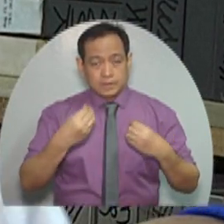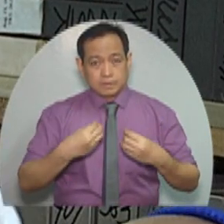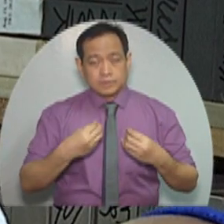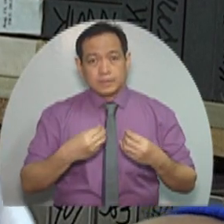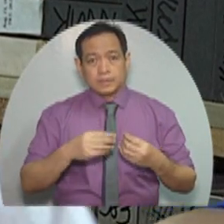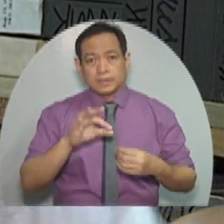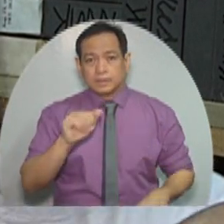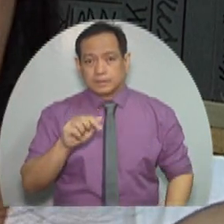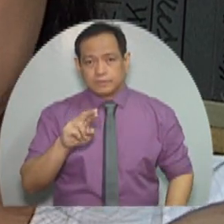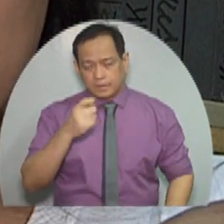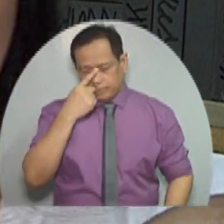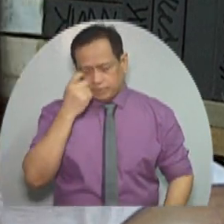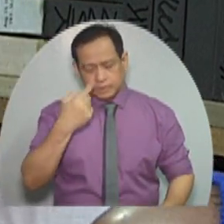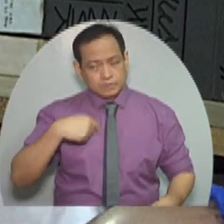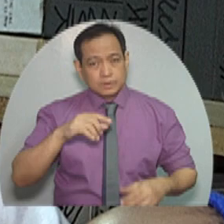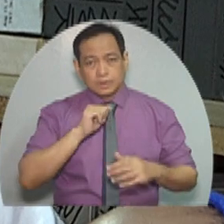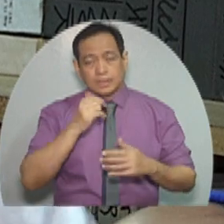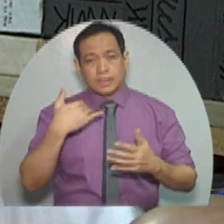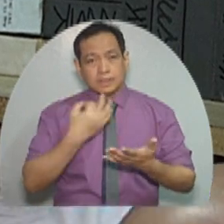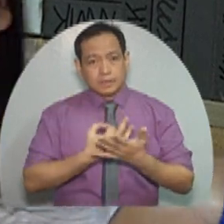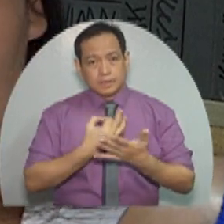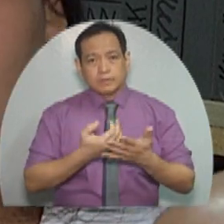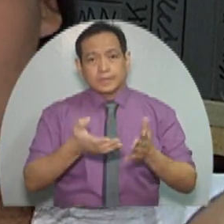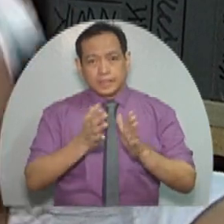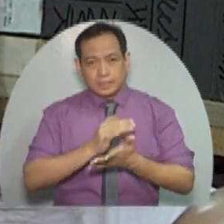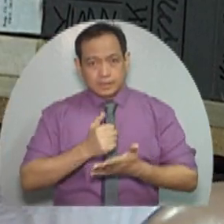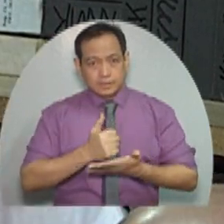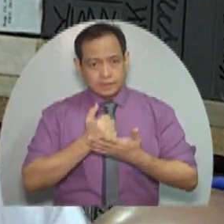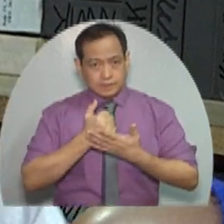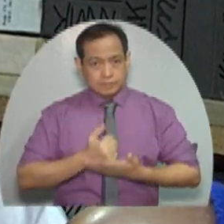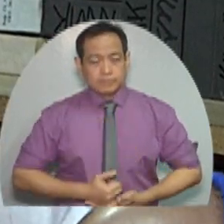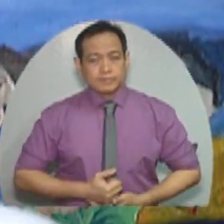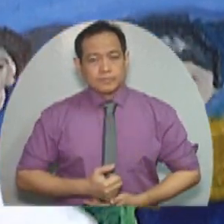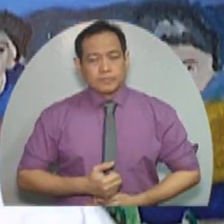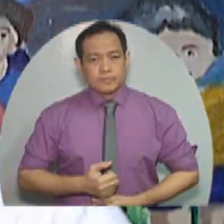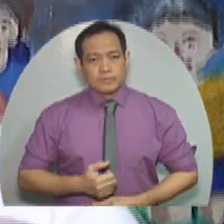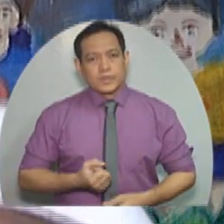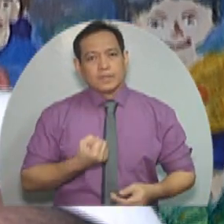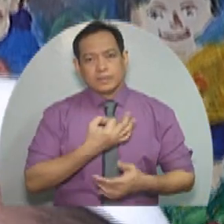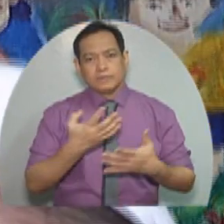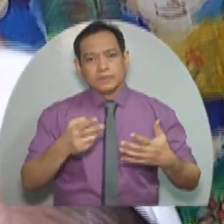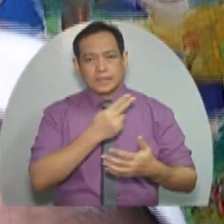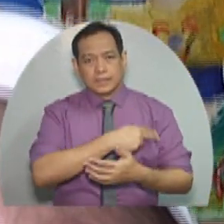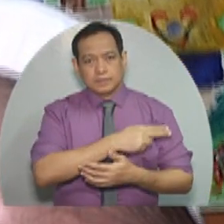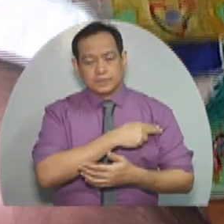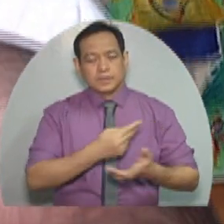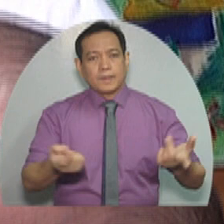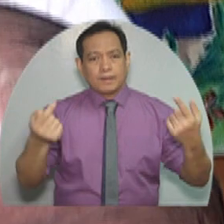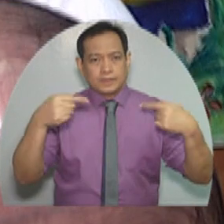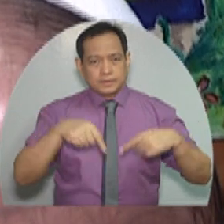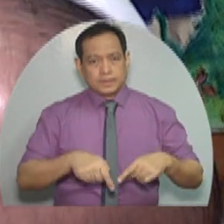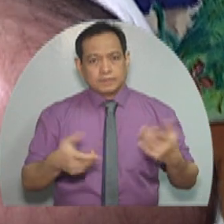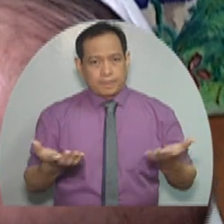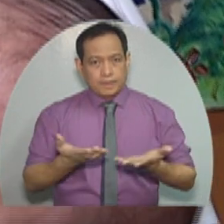wala naman po kami pera. Naghihingi po kami ng tulong kahit papaano po. Ilang ospital din ang pinuntahan